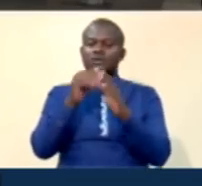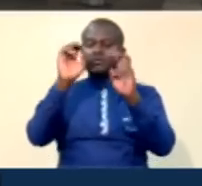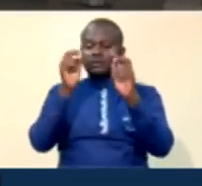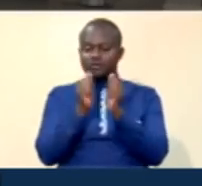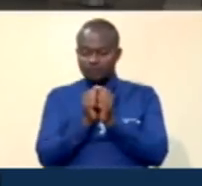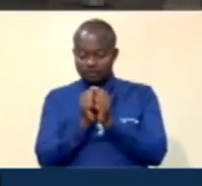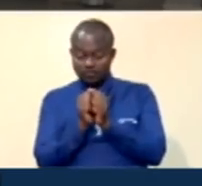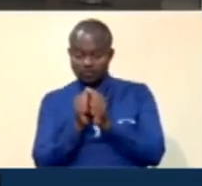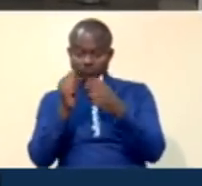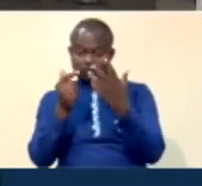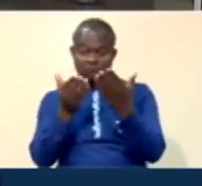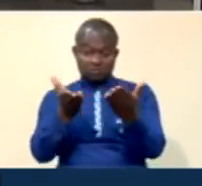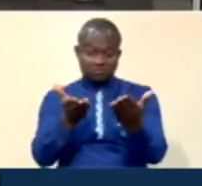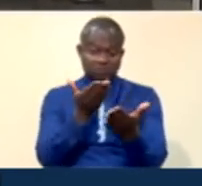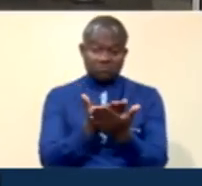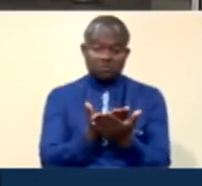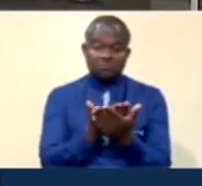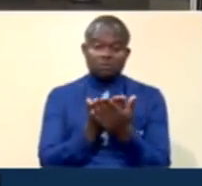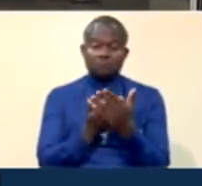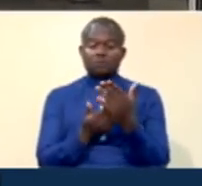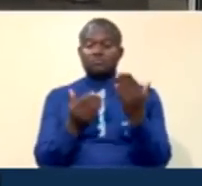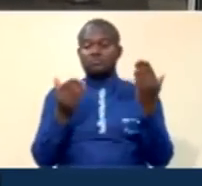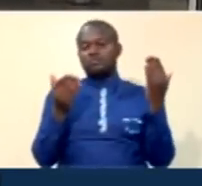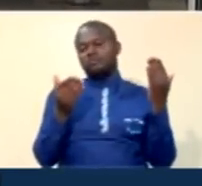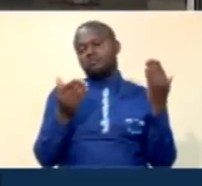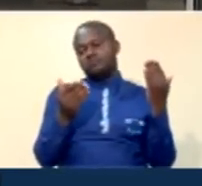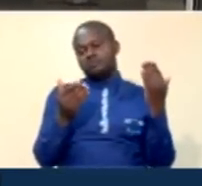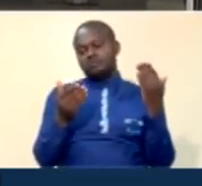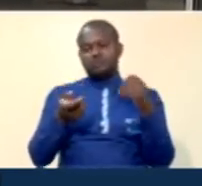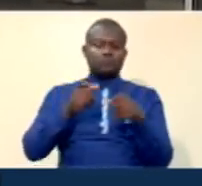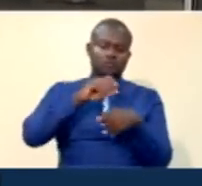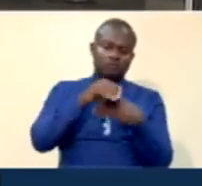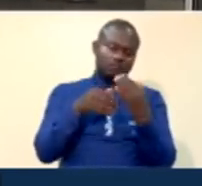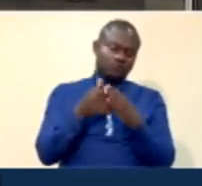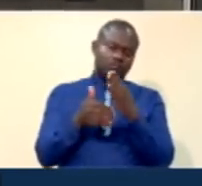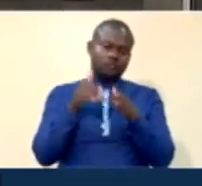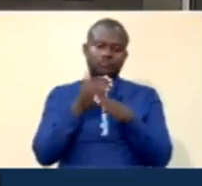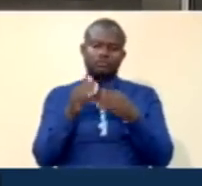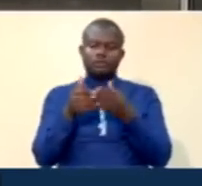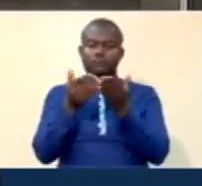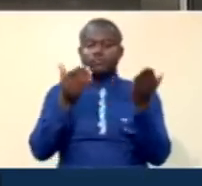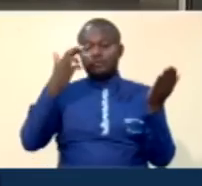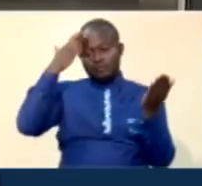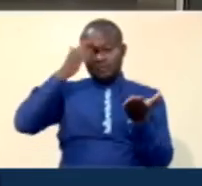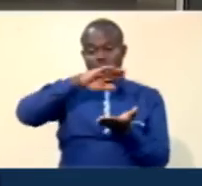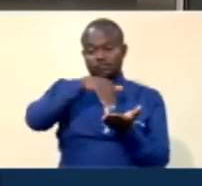usanga bihari bisabwa ko hari ahakenewe kongera imva, gusana izo